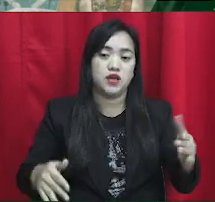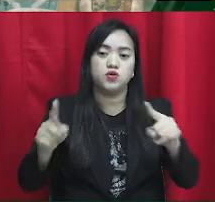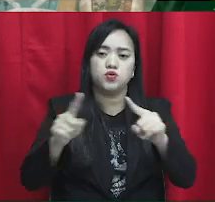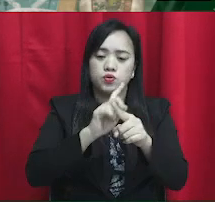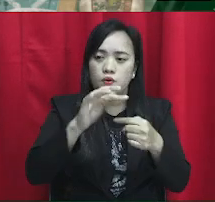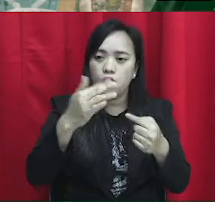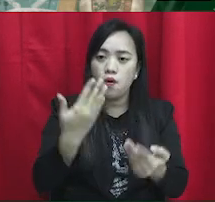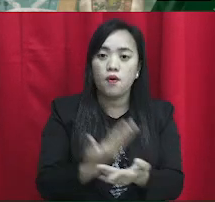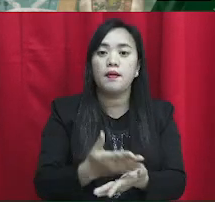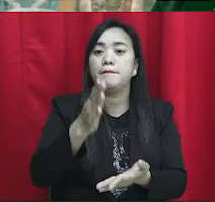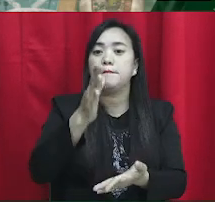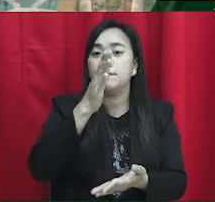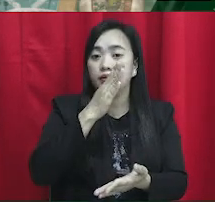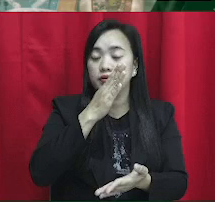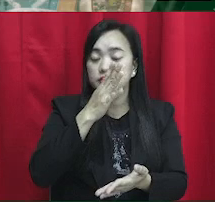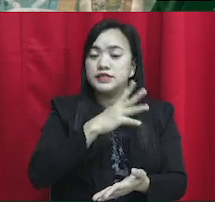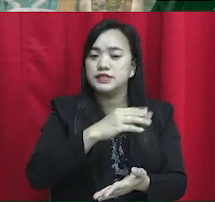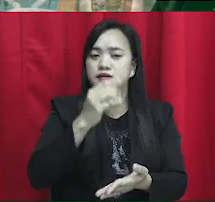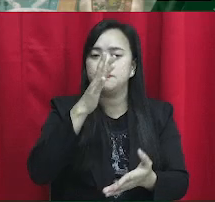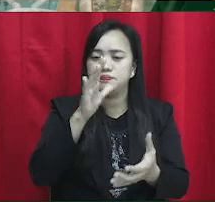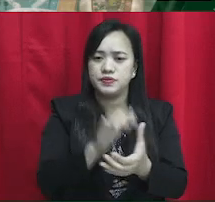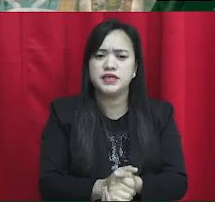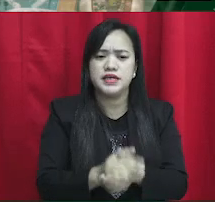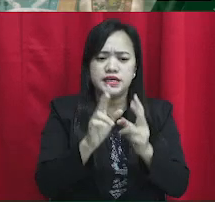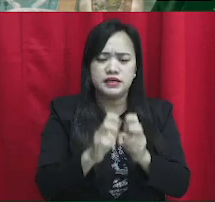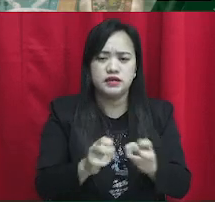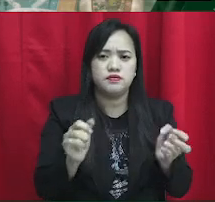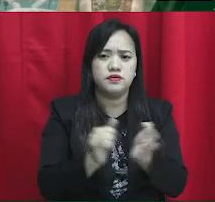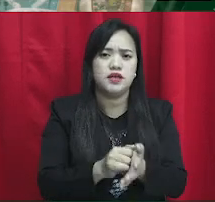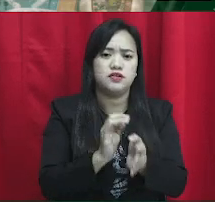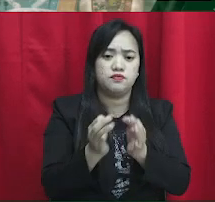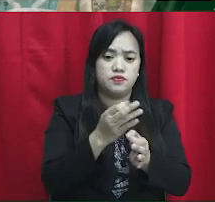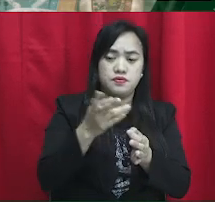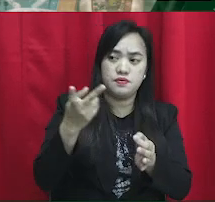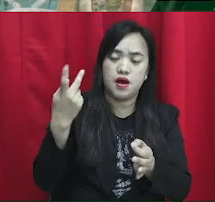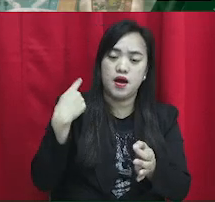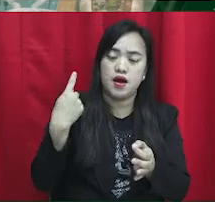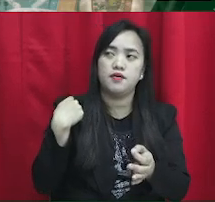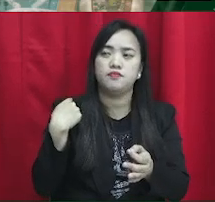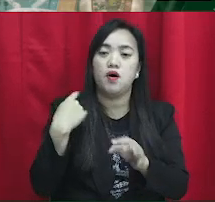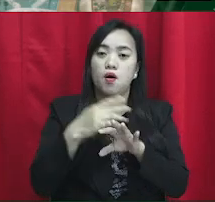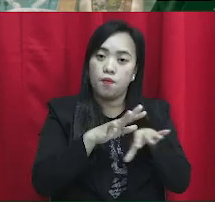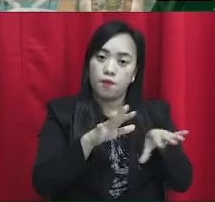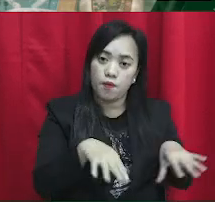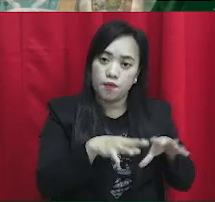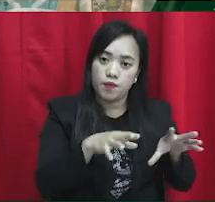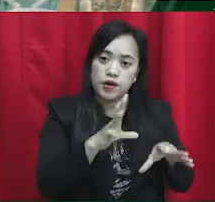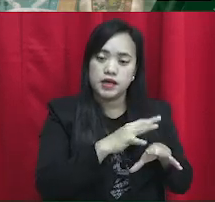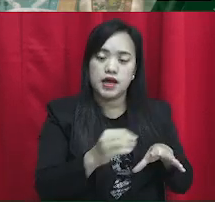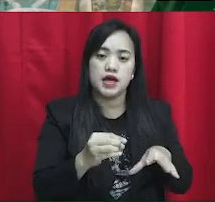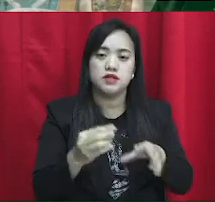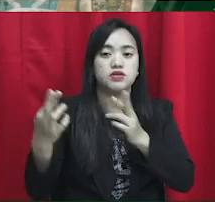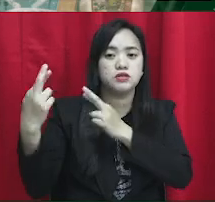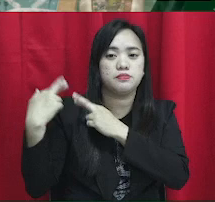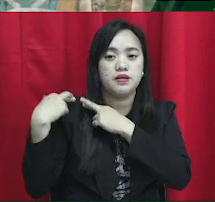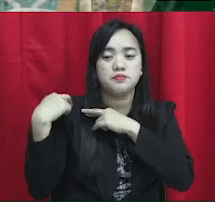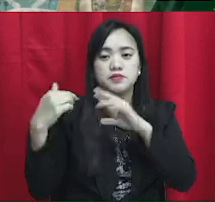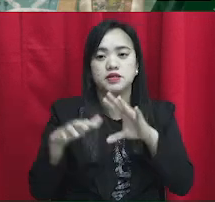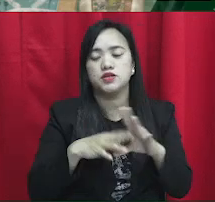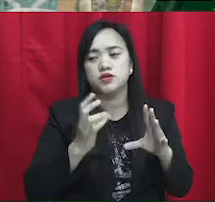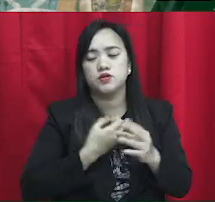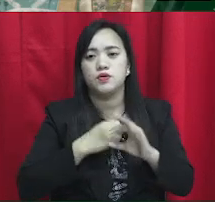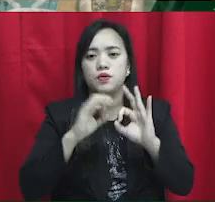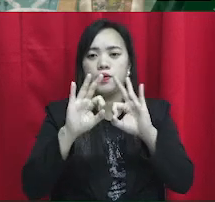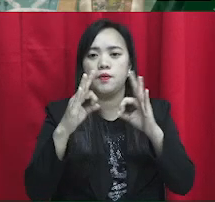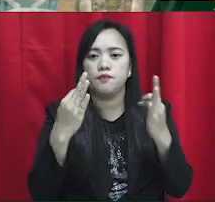pamilya. You see, bagamat may trabaho po kaming mga asawa, lalaki, fathers and husbands as leaders of the home, as leaders of